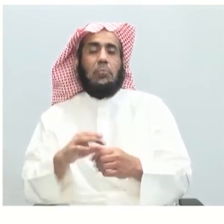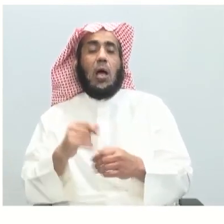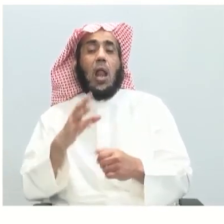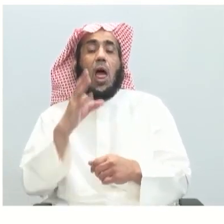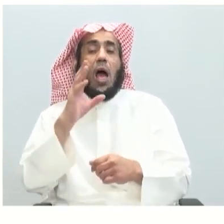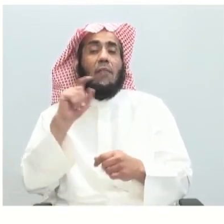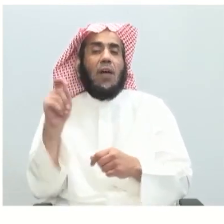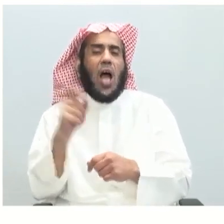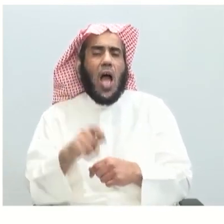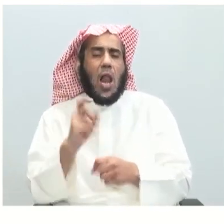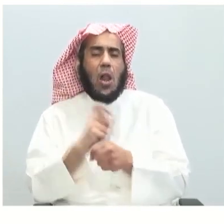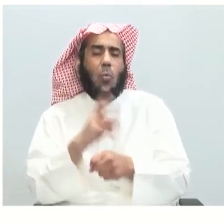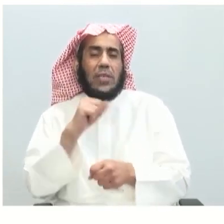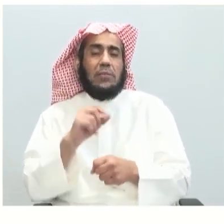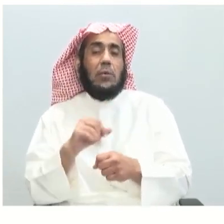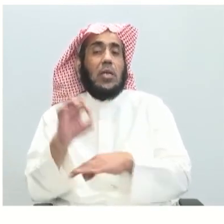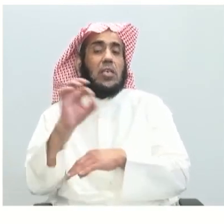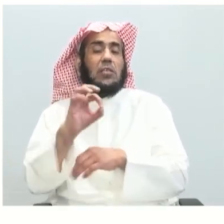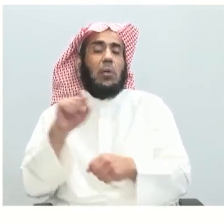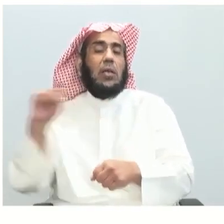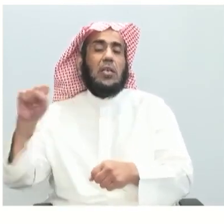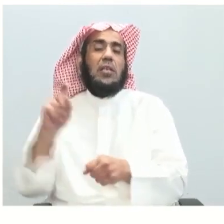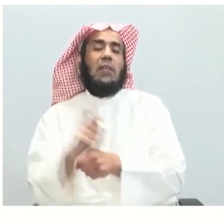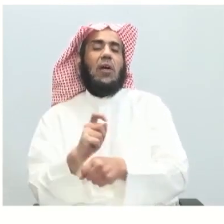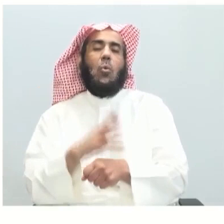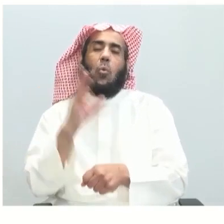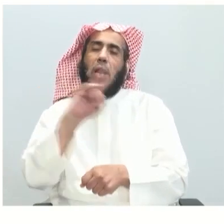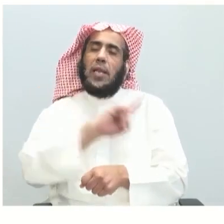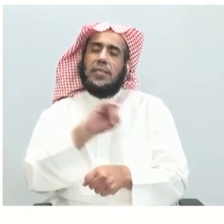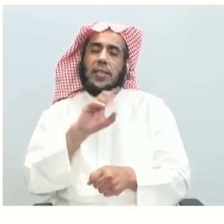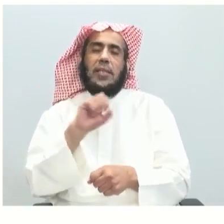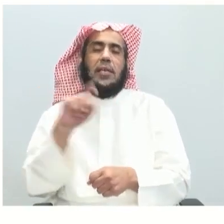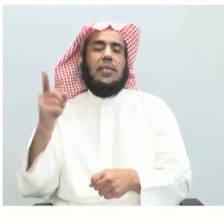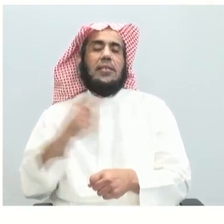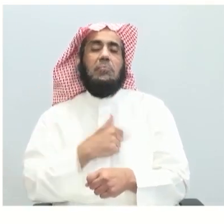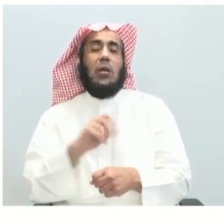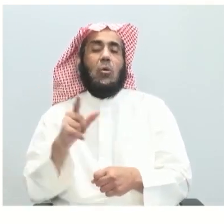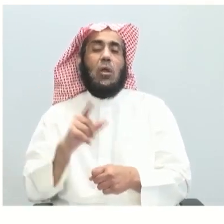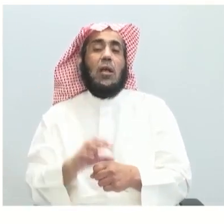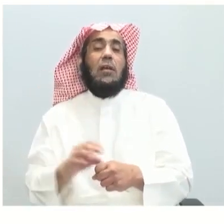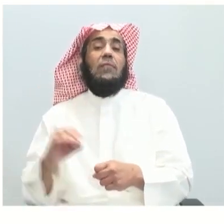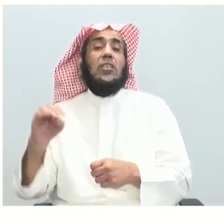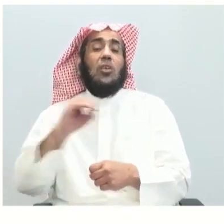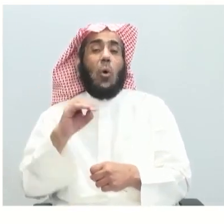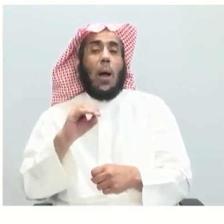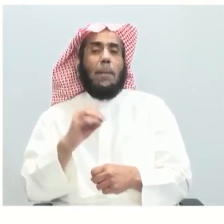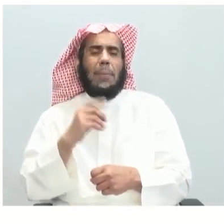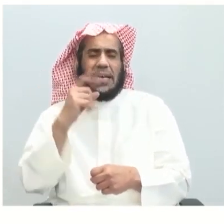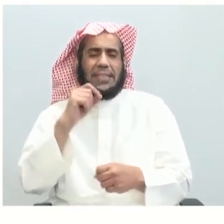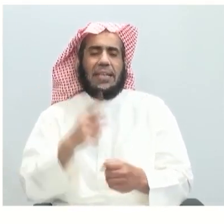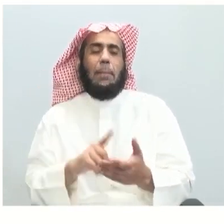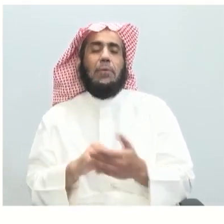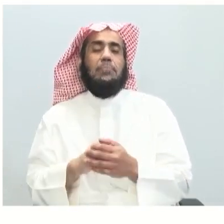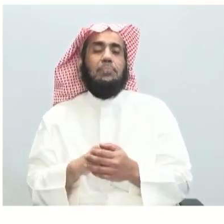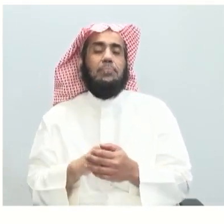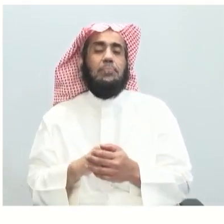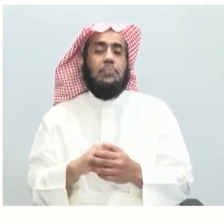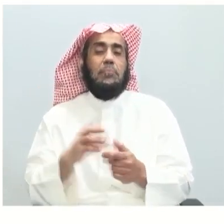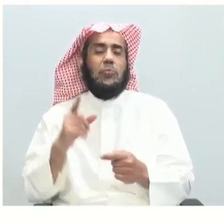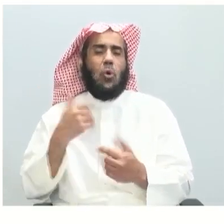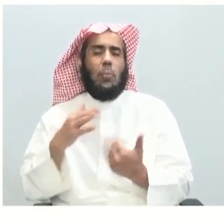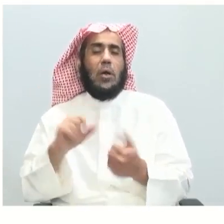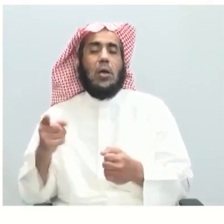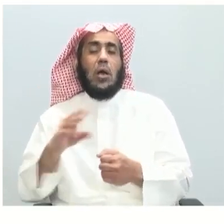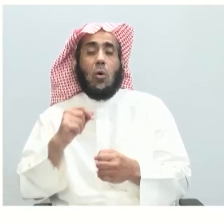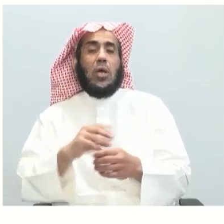فقط الافعال وليست الاسماء لان الجزمه ايضا من خصائص الافعال وليست من خصائص الاسماء فنقول هنا في جواب الطلب في جواب الطلب ايضا في